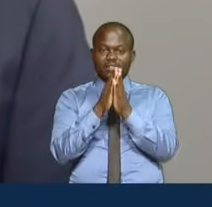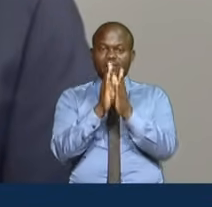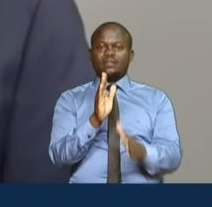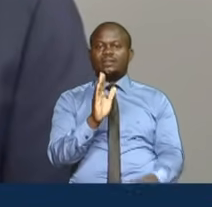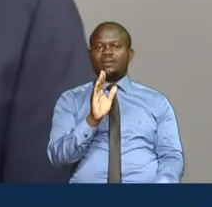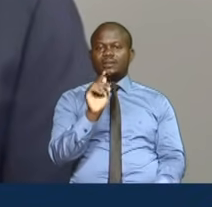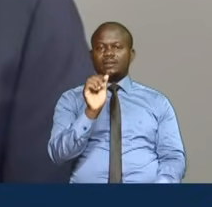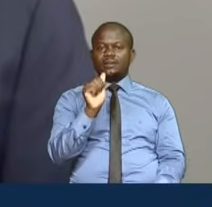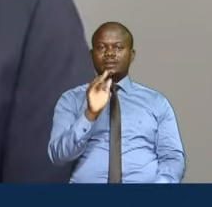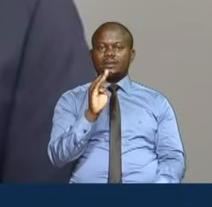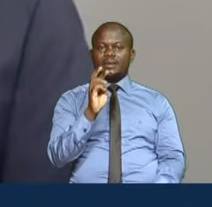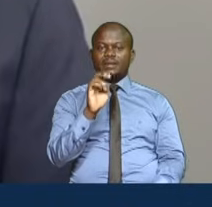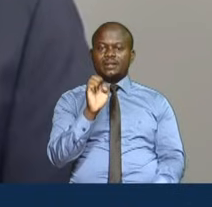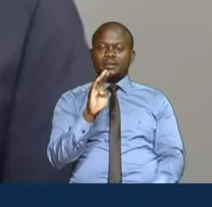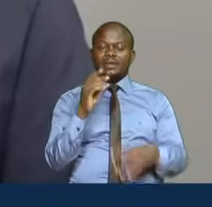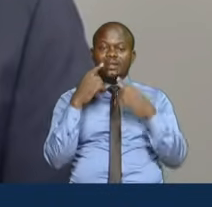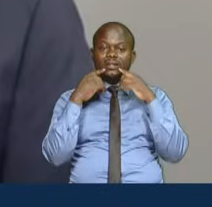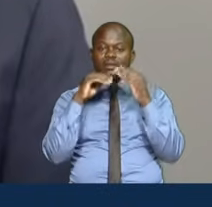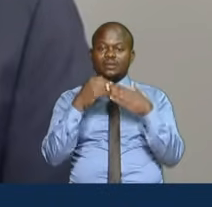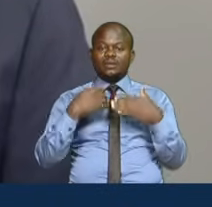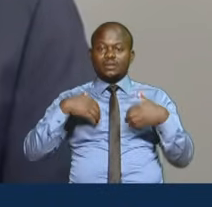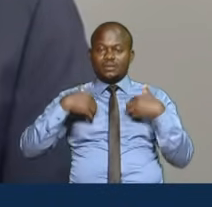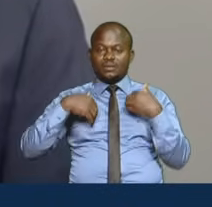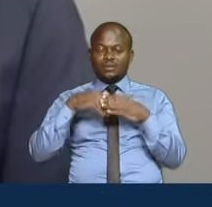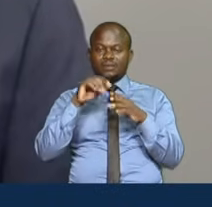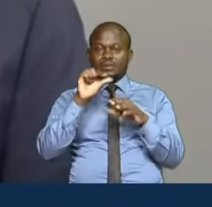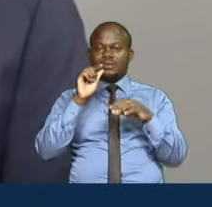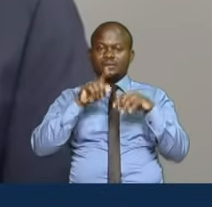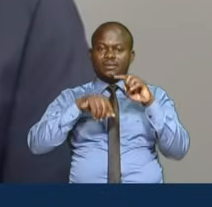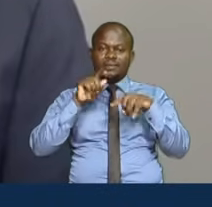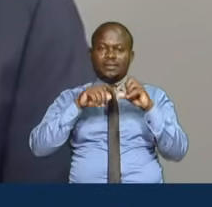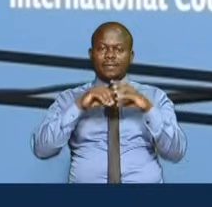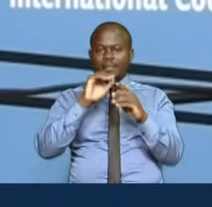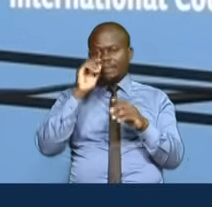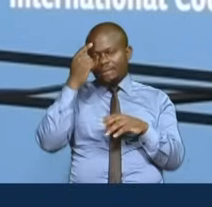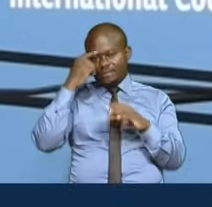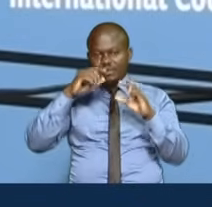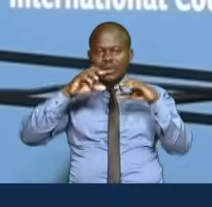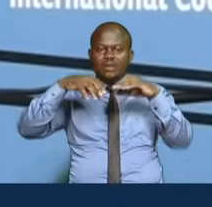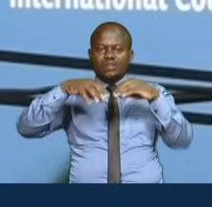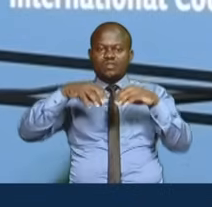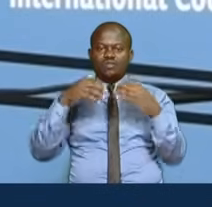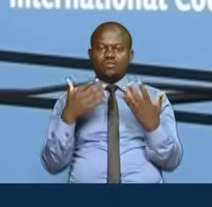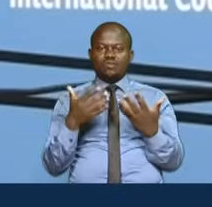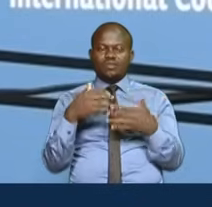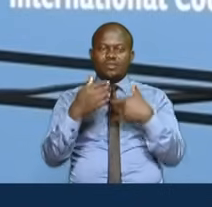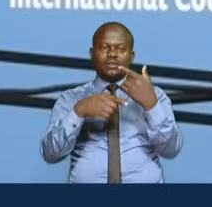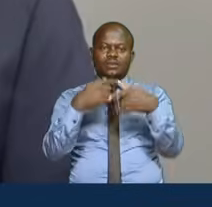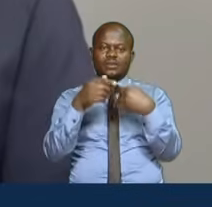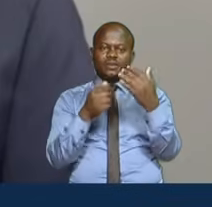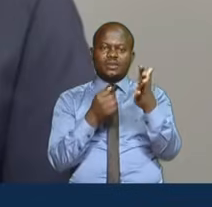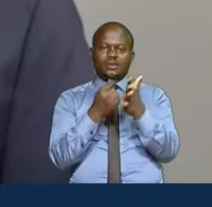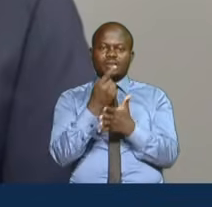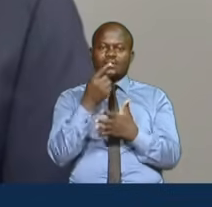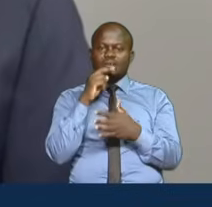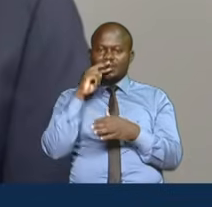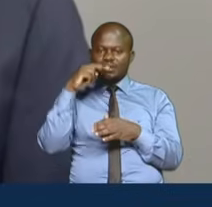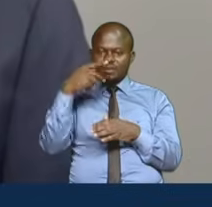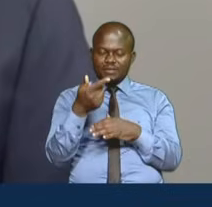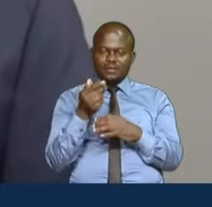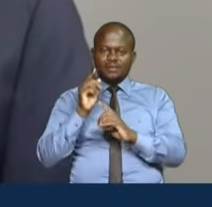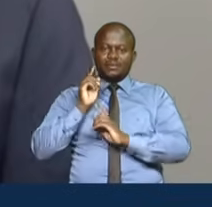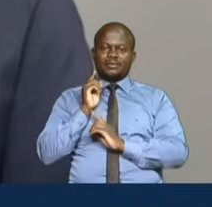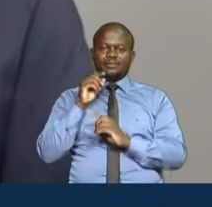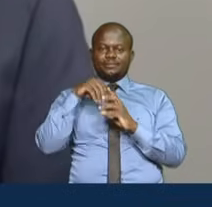Kabarebe asanga ikibazo cy'ubushake buke bwa politiki muri Repubulika ya Demokarasi ya Congo gikomeje gutuma igisubizo cy'umutekano